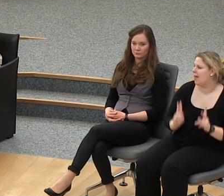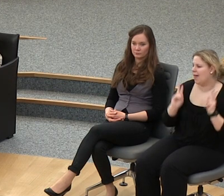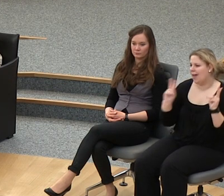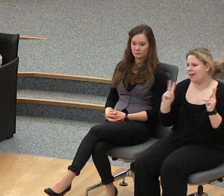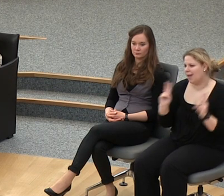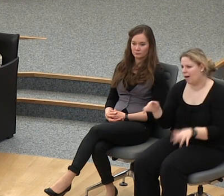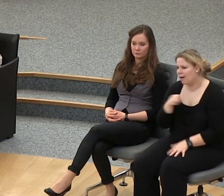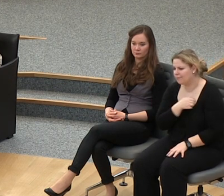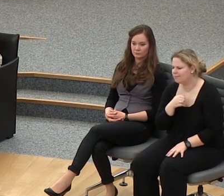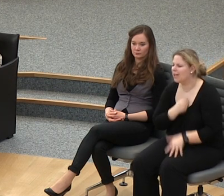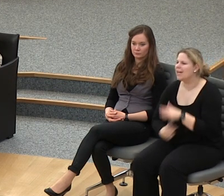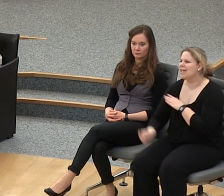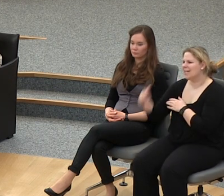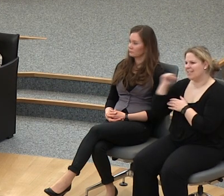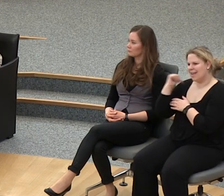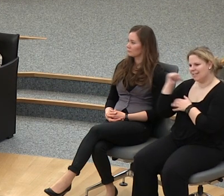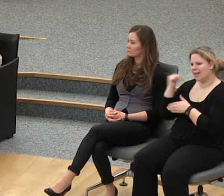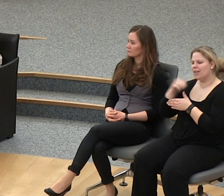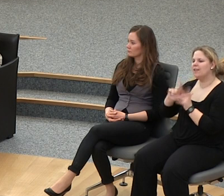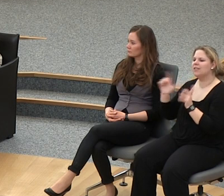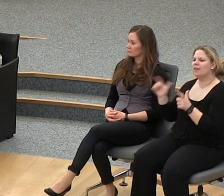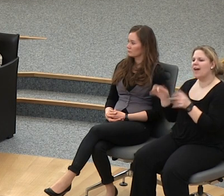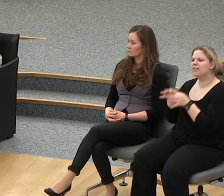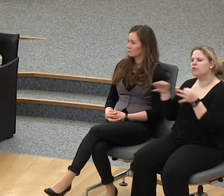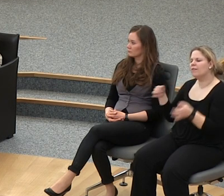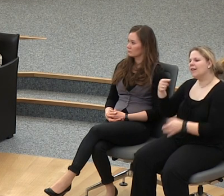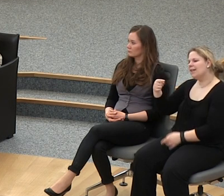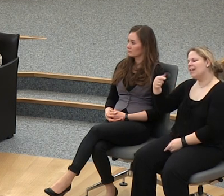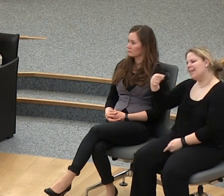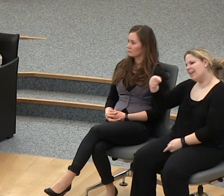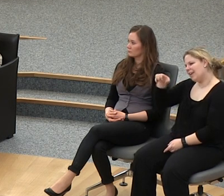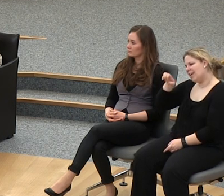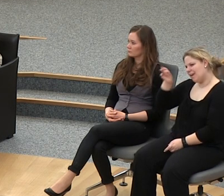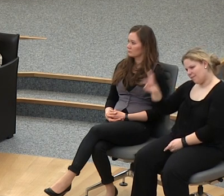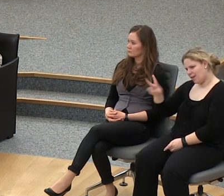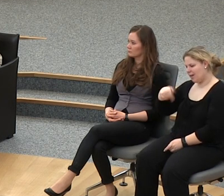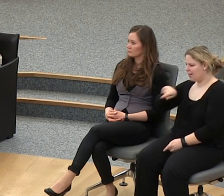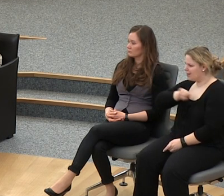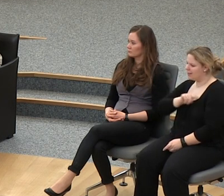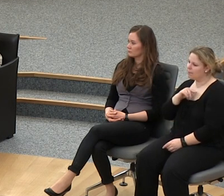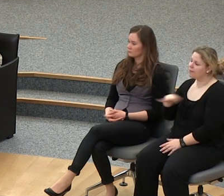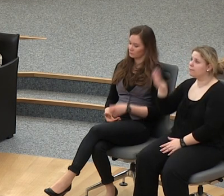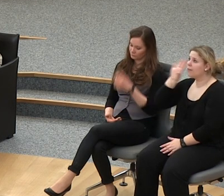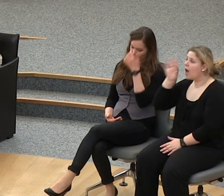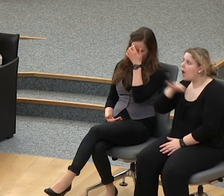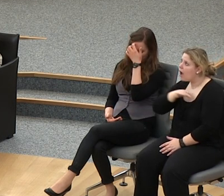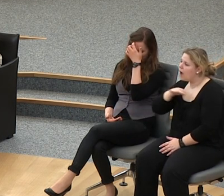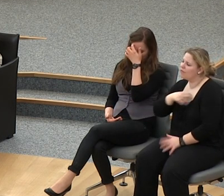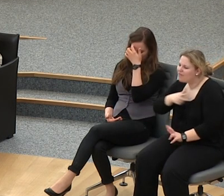dem Gewerkschaftstag der GEW davon überzeugen. Und nicht zuletzt bei den Kindern